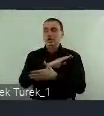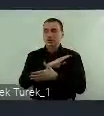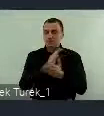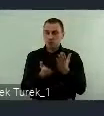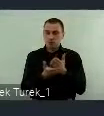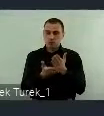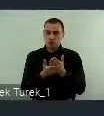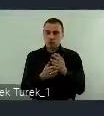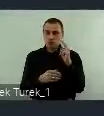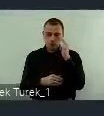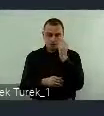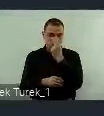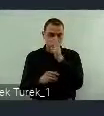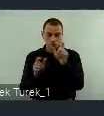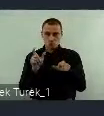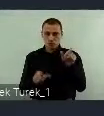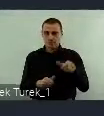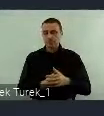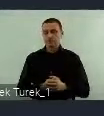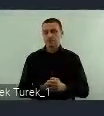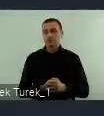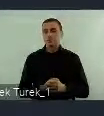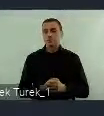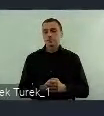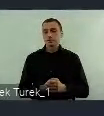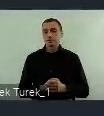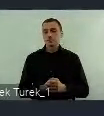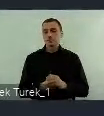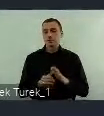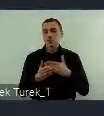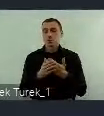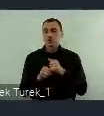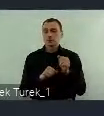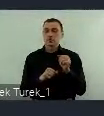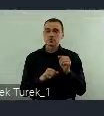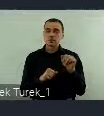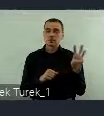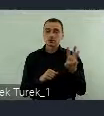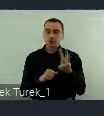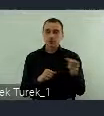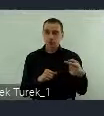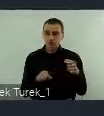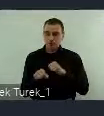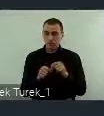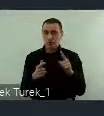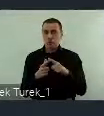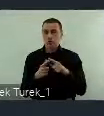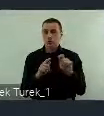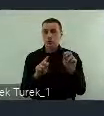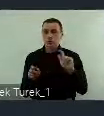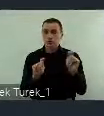niewidomych jeśli jest dobra informacja na stronie internetowej dostępnej systemy dźwiękowe totupoint zarazem pokażę